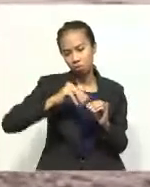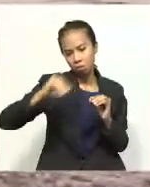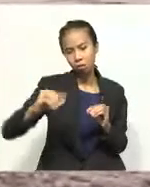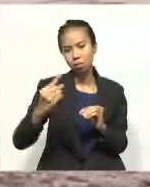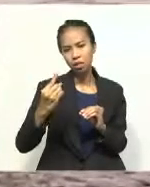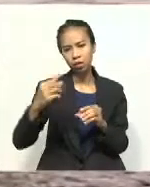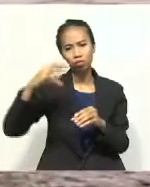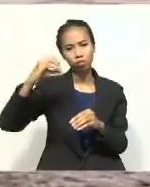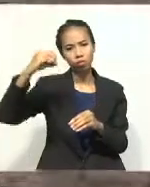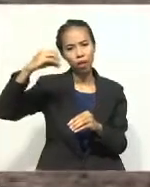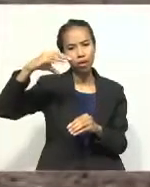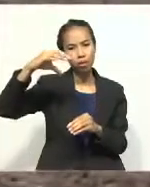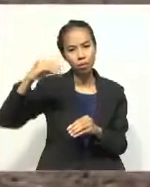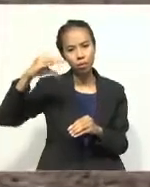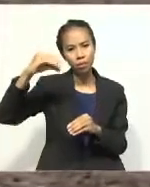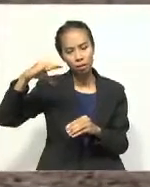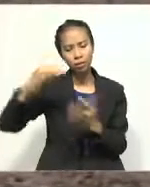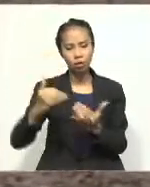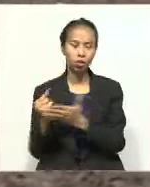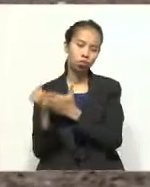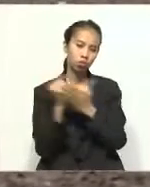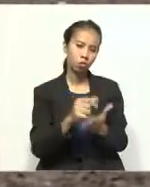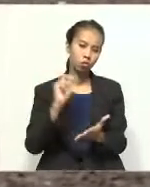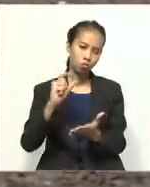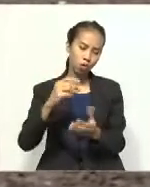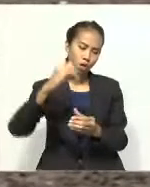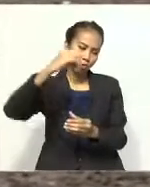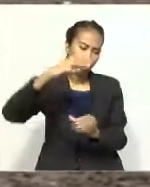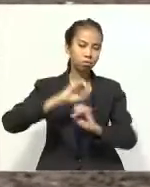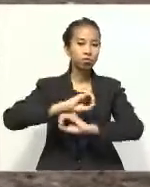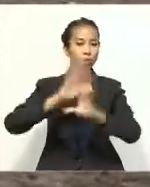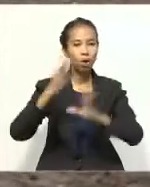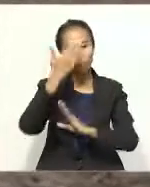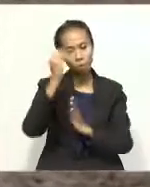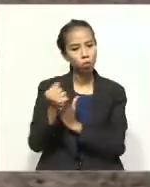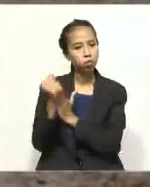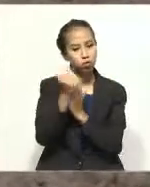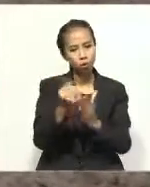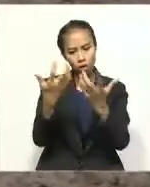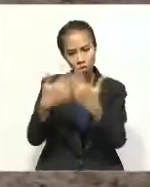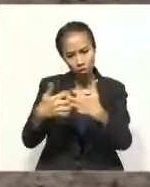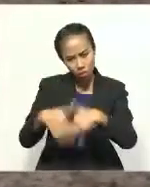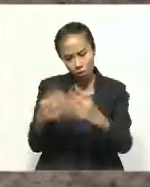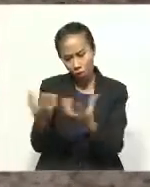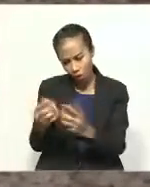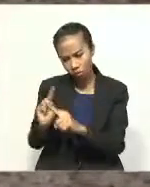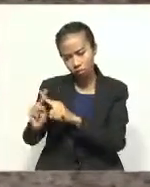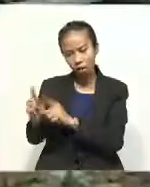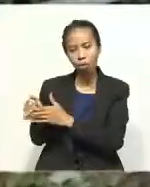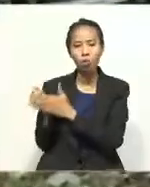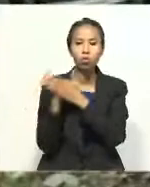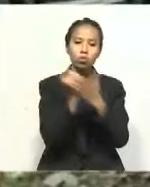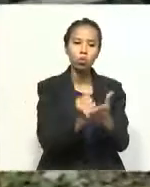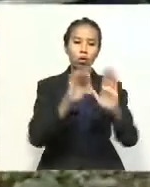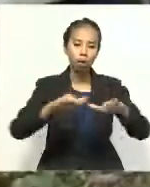านก็กำลังเร่งแก้ปัญหาให้กำลังไฟนั้นมีความเสถียรมากขึ้นเพื่อพร้อมสำหรับการใช้เครื่องมือต่างๆที่อาจจะนำเข้าไปช่วยเหลือกลุ่มเ